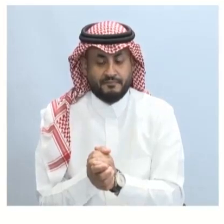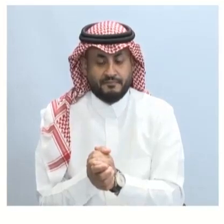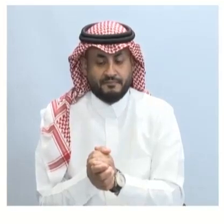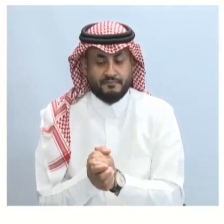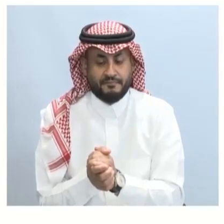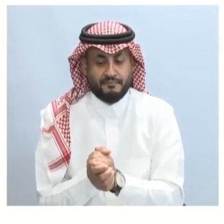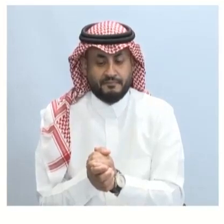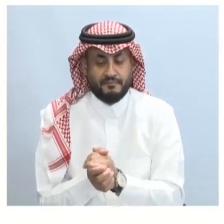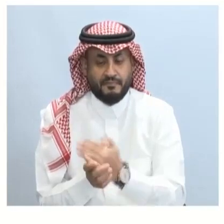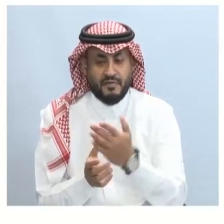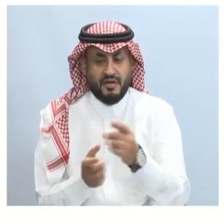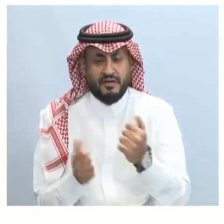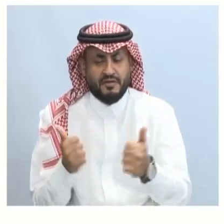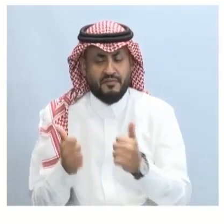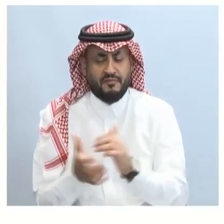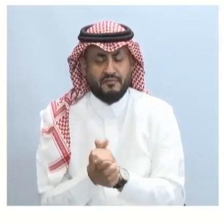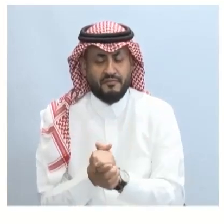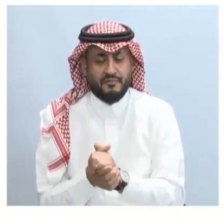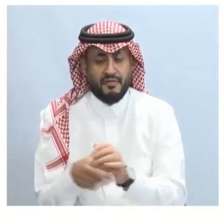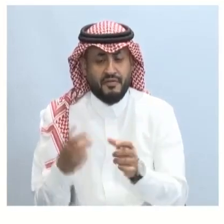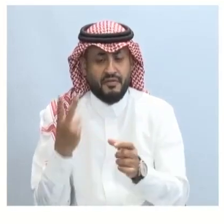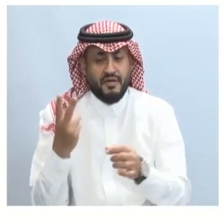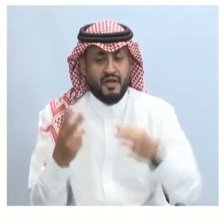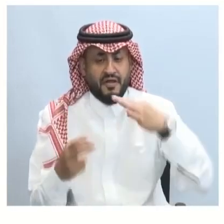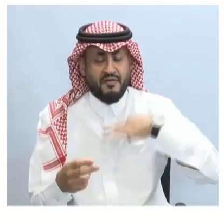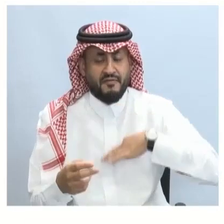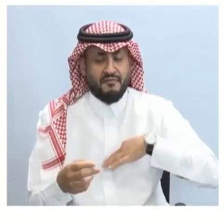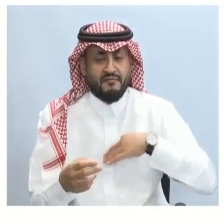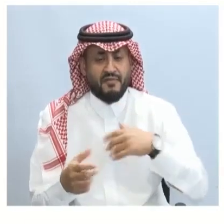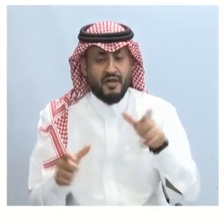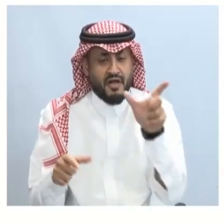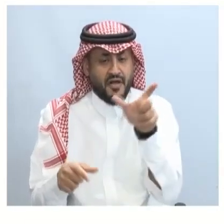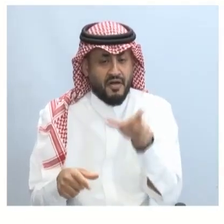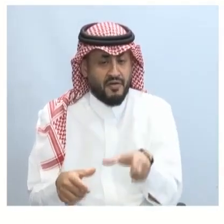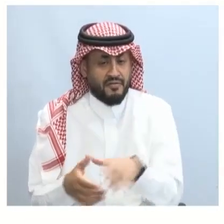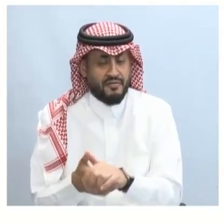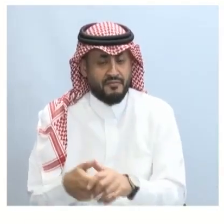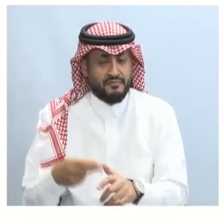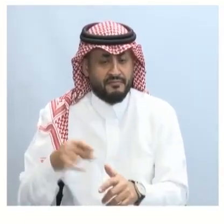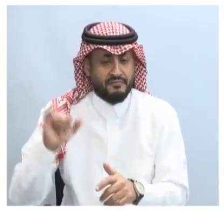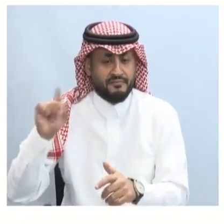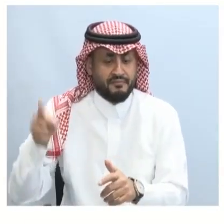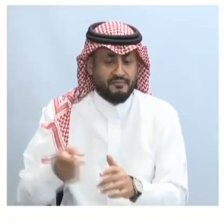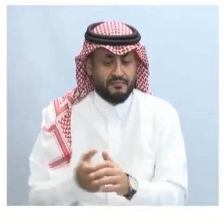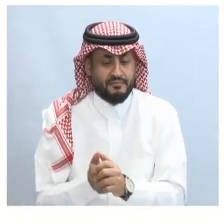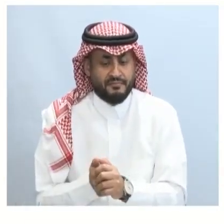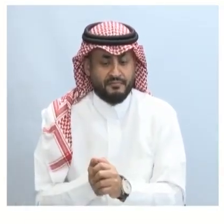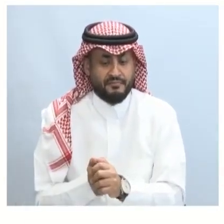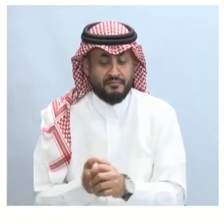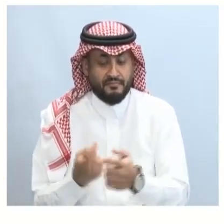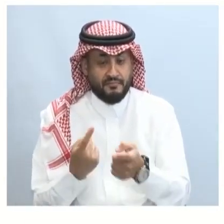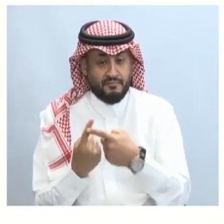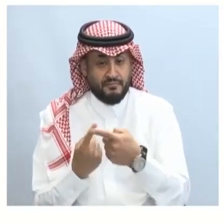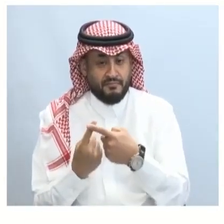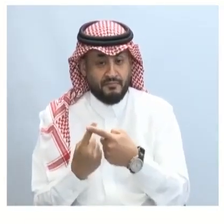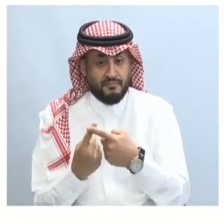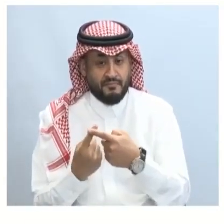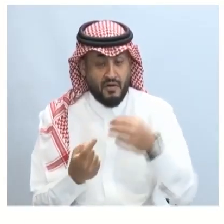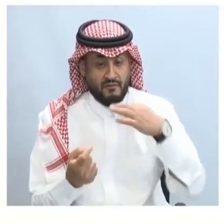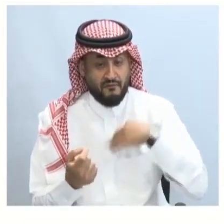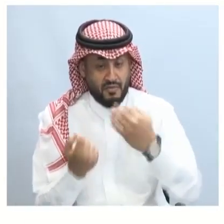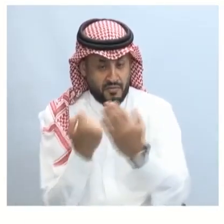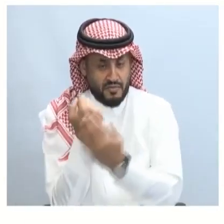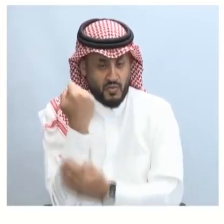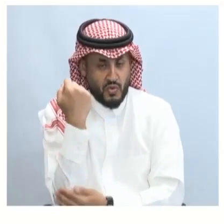التقويم استنتج فائدتين من حديث عمر بن الخطاب رضي الله عنه الفوائد اولا فاضل